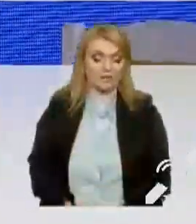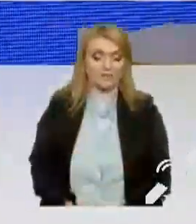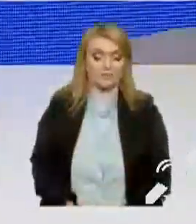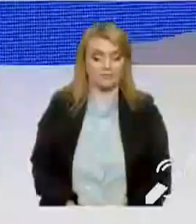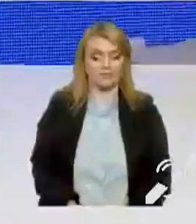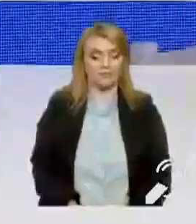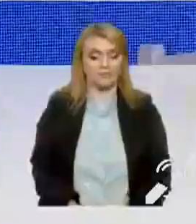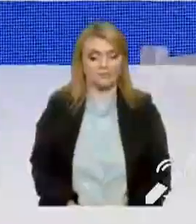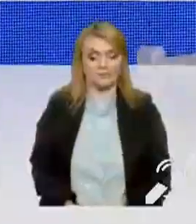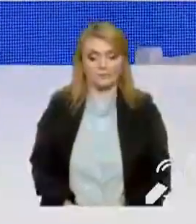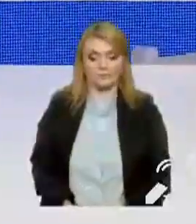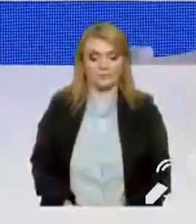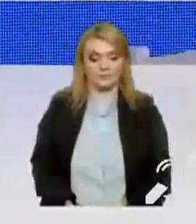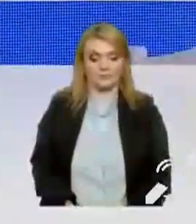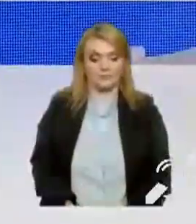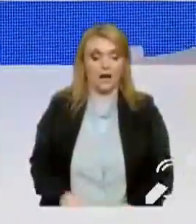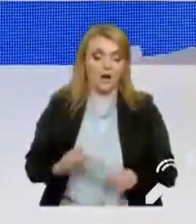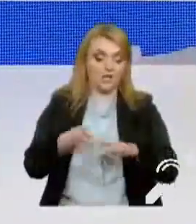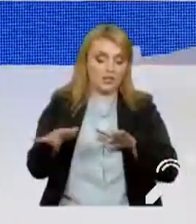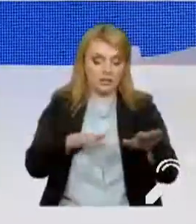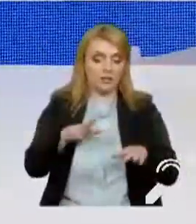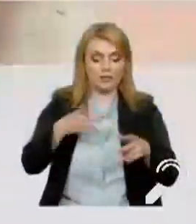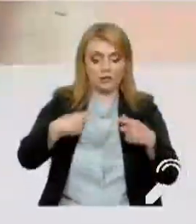domeniul patrimoniului cultural mobil. Evenimentul a